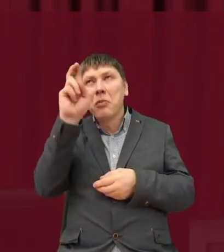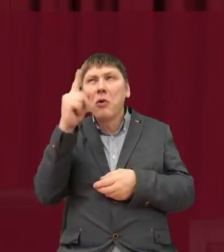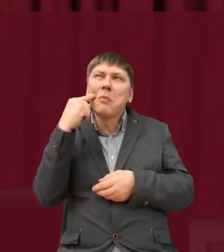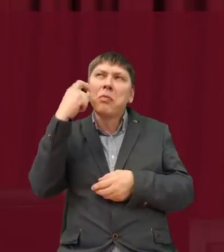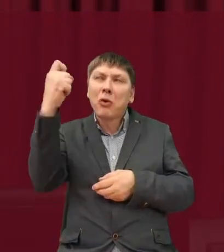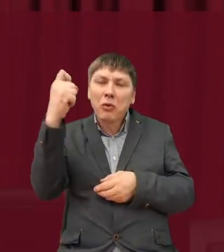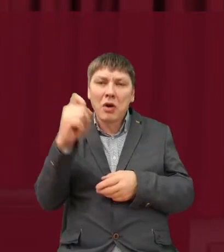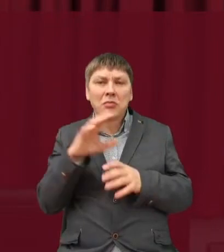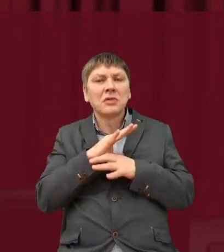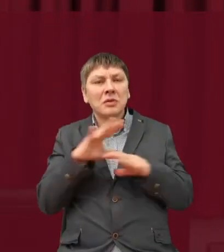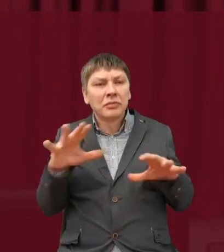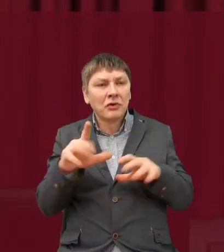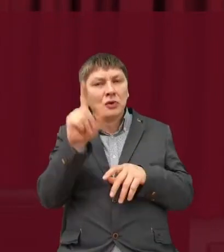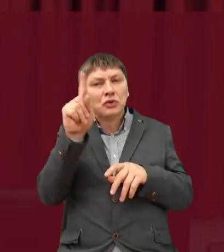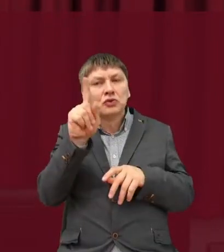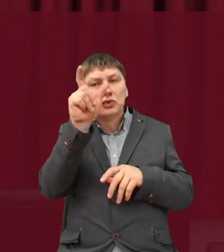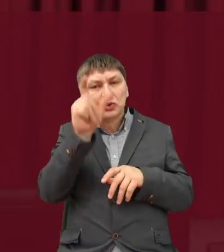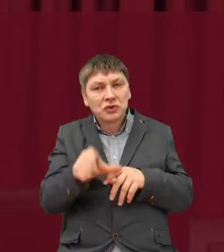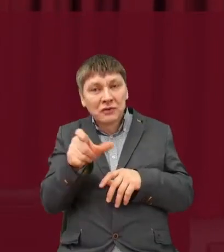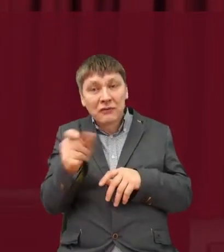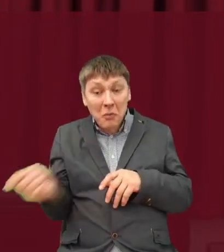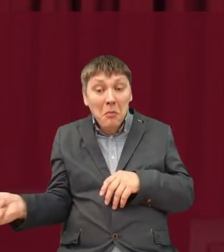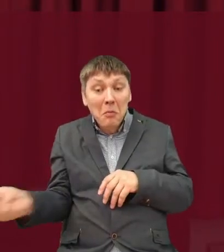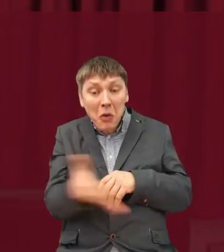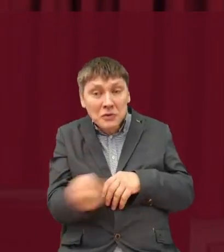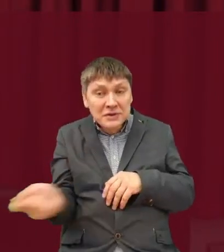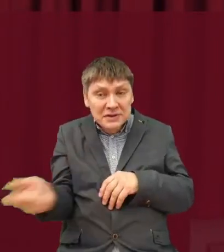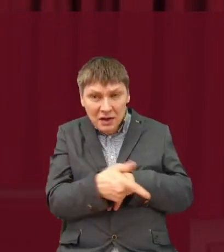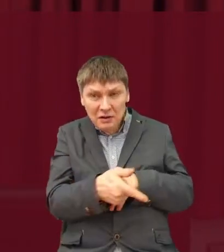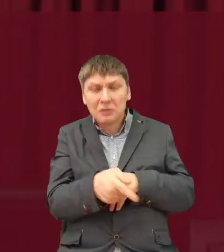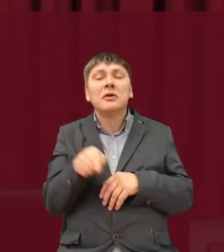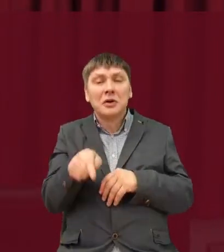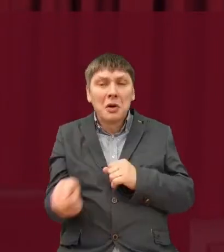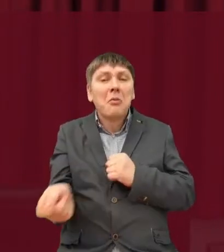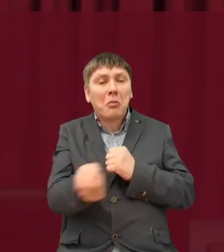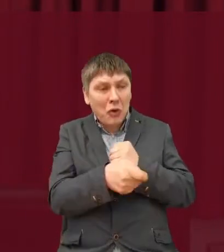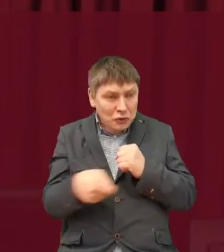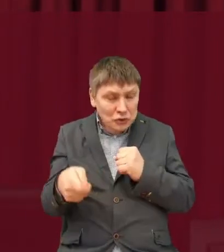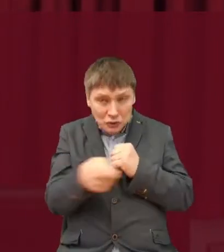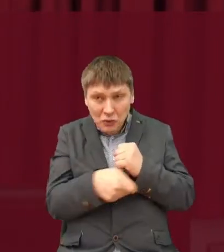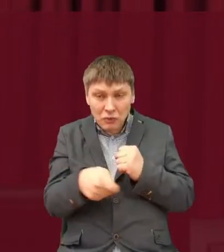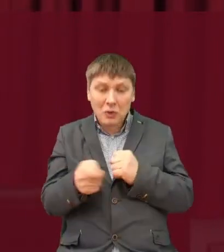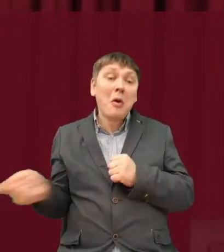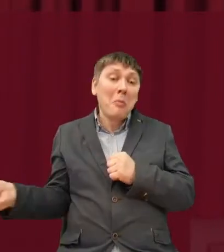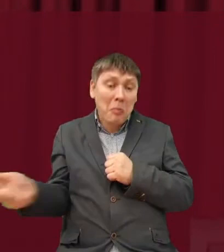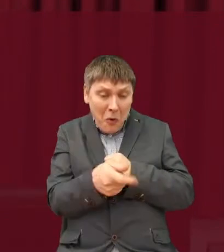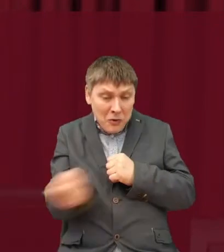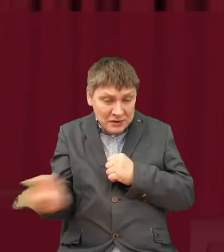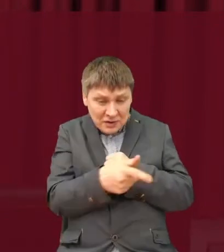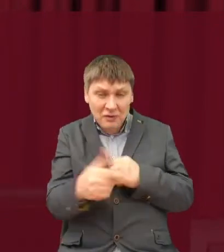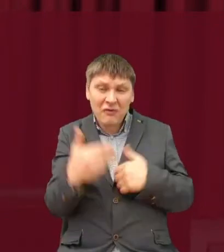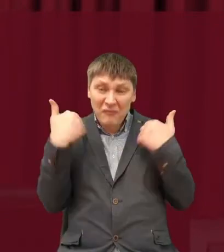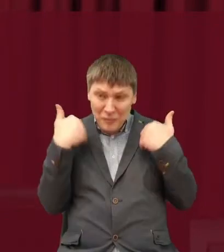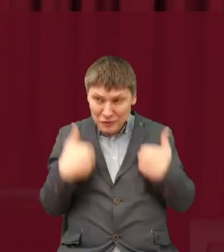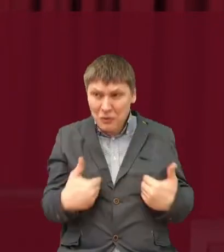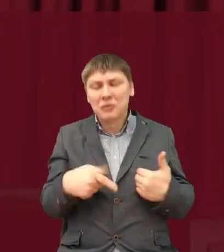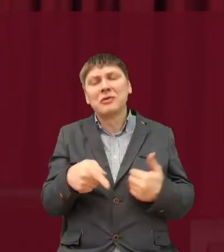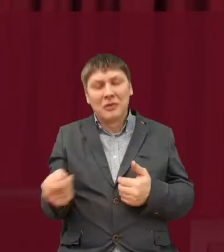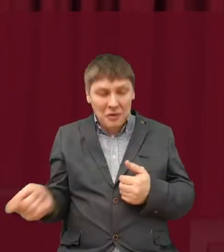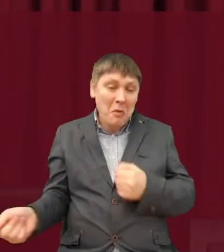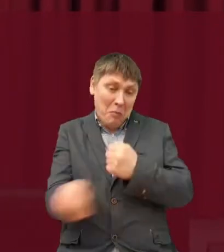что посеет человек то и пожнет сеющий в плод свою от плоти пожнет тление